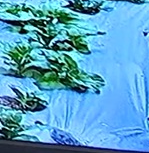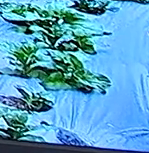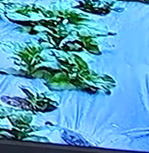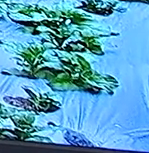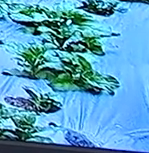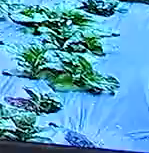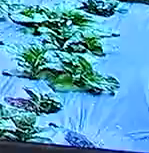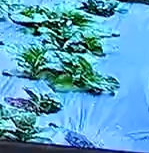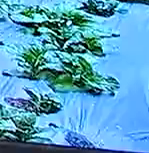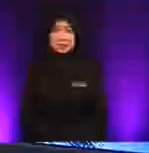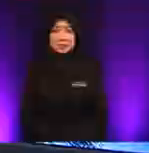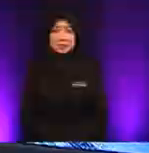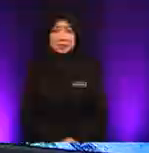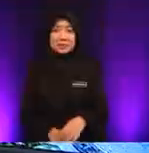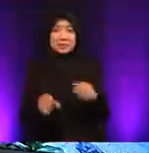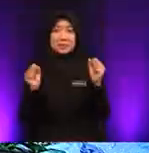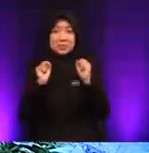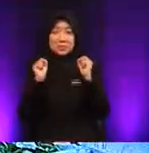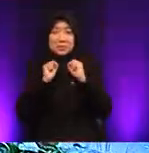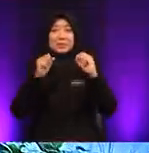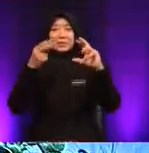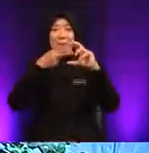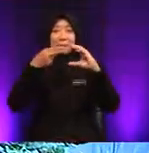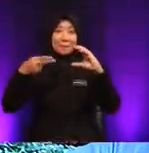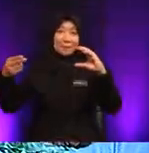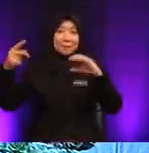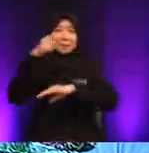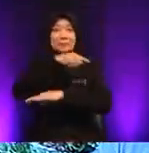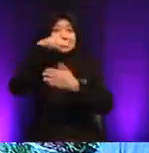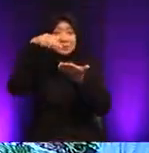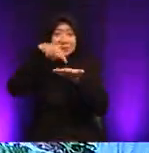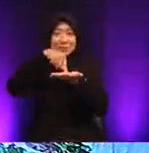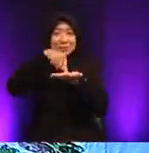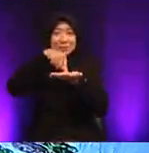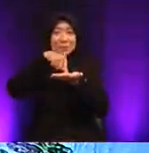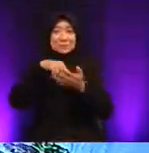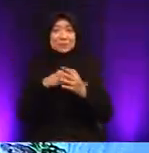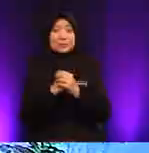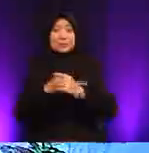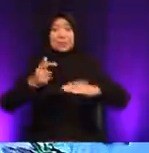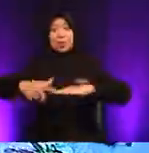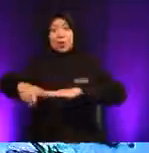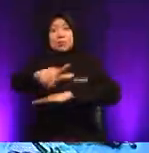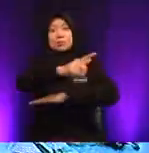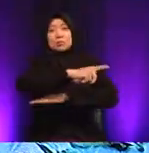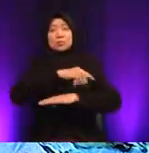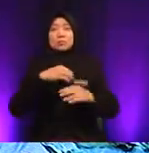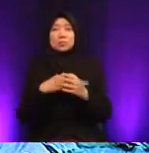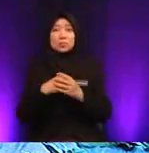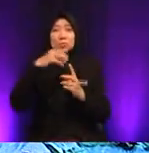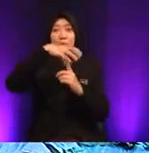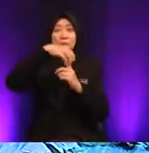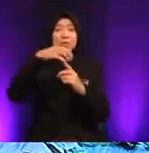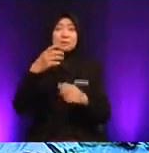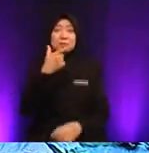sejuknya cuaca di cambrid Highland hari ini ya Allah Hei ladang strawberry Masya Allah